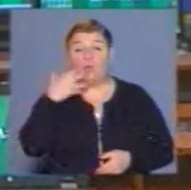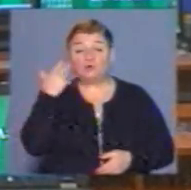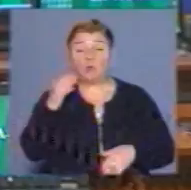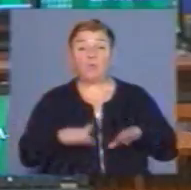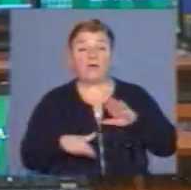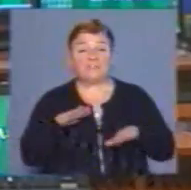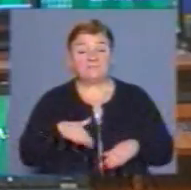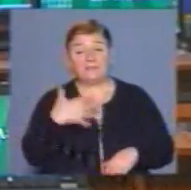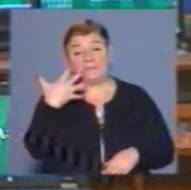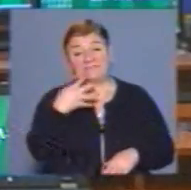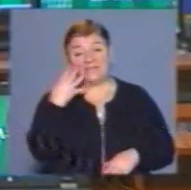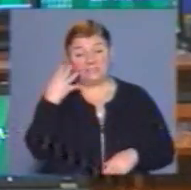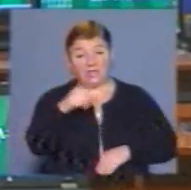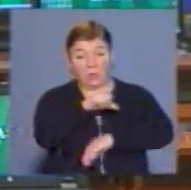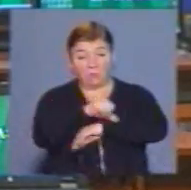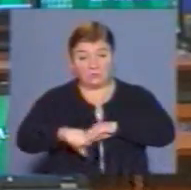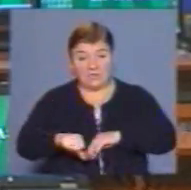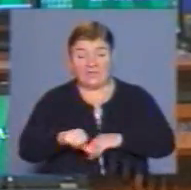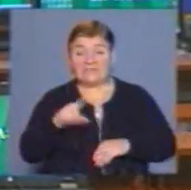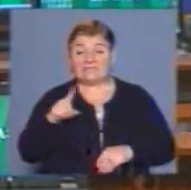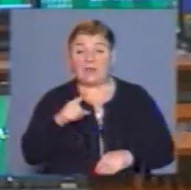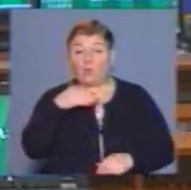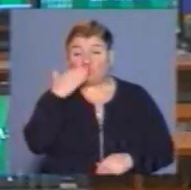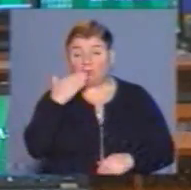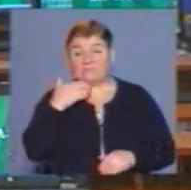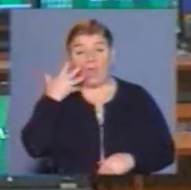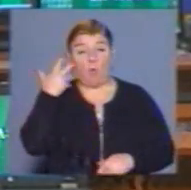Мукачівській, 54. Це ужгородський угорський дім.